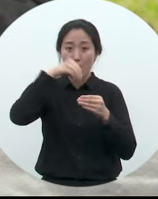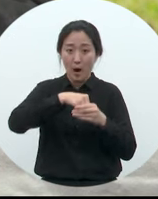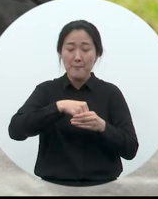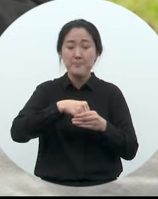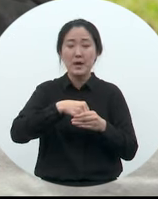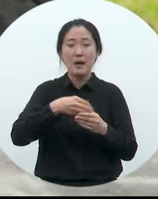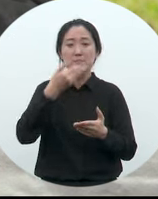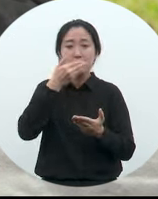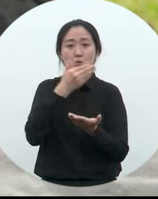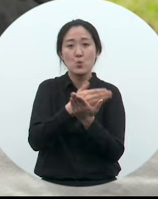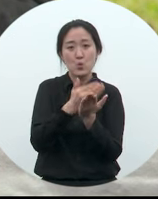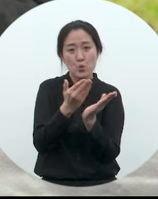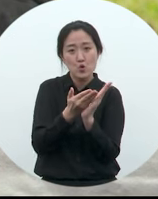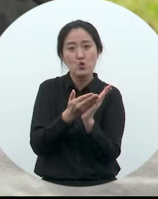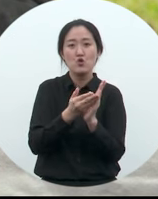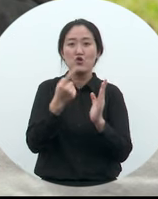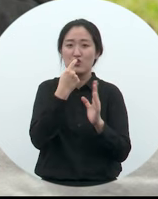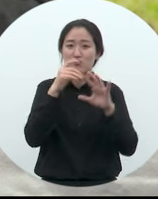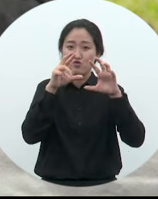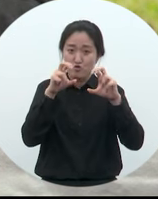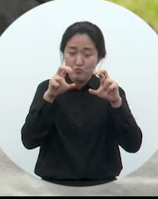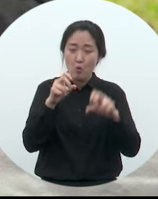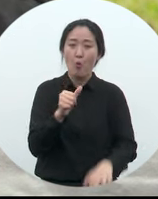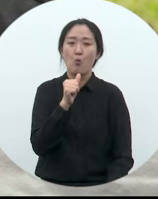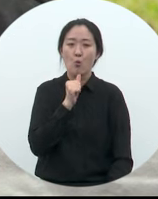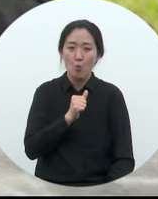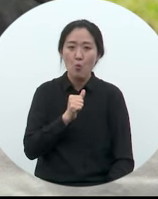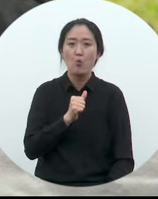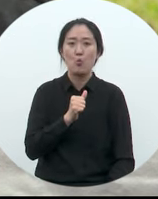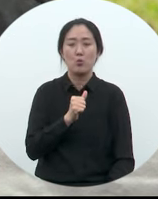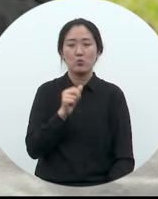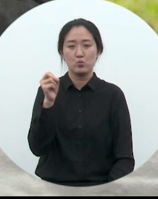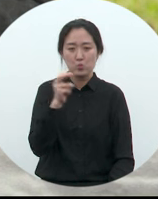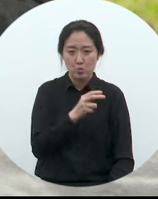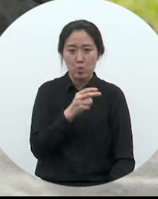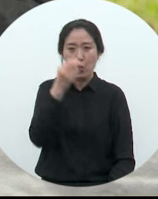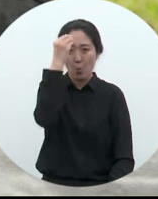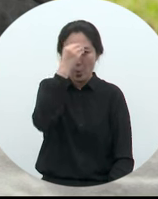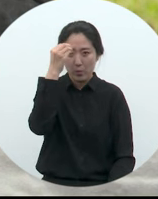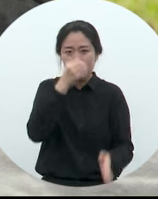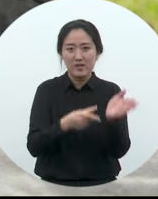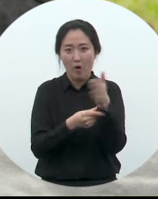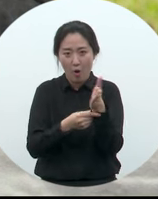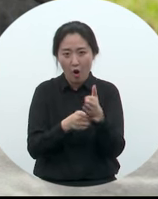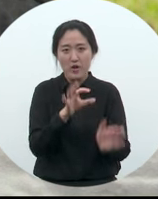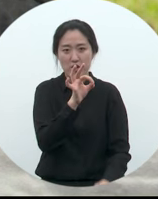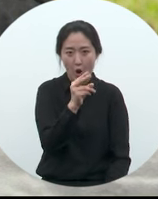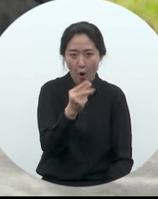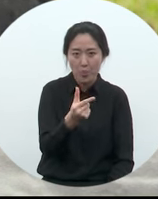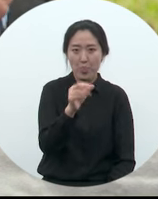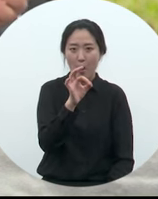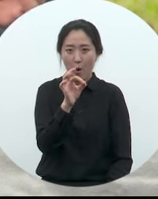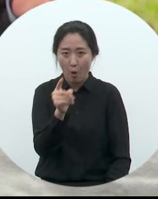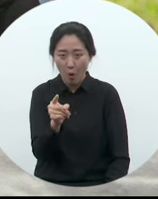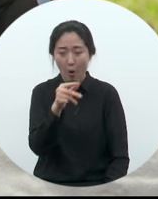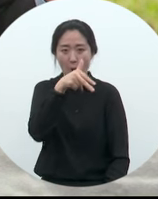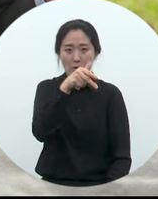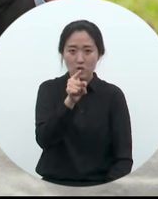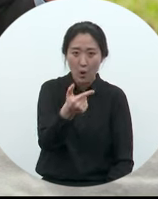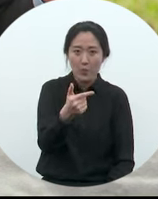두부를 꼽을 수가 있겠고요. 콩 종류죠. 그다음에 등푸른 생선, 고등어나 뭐 정어리, 연어